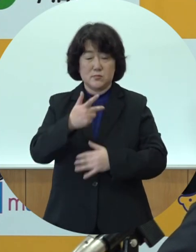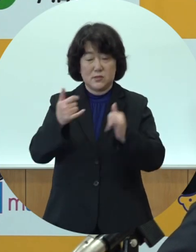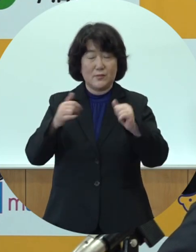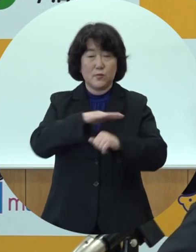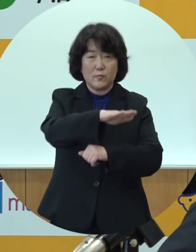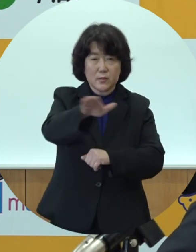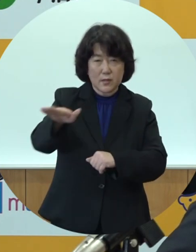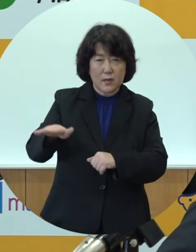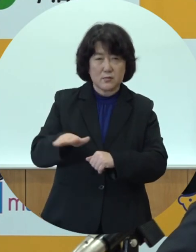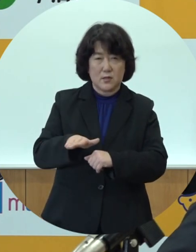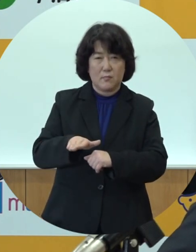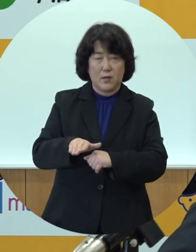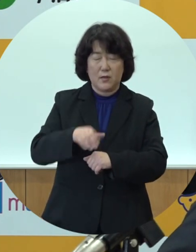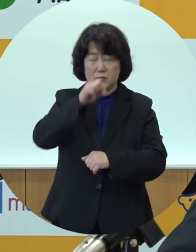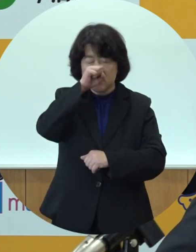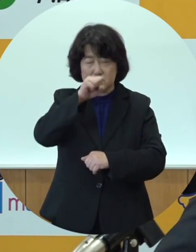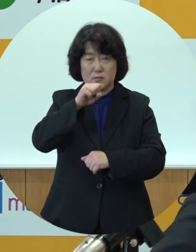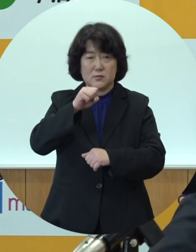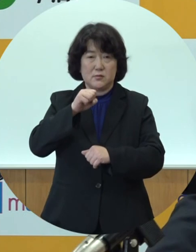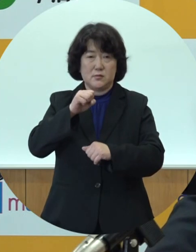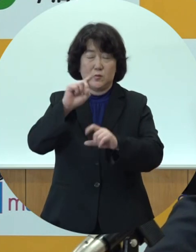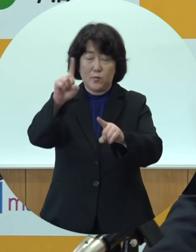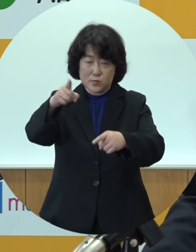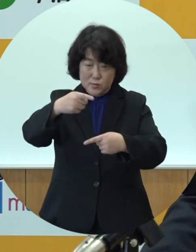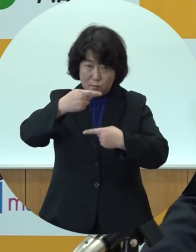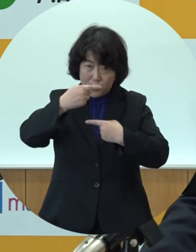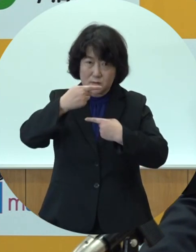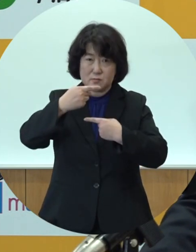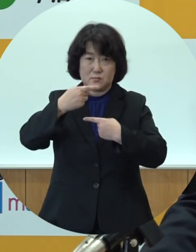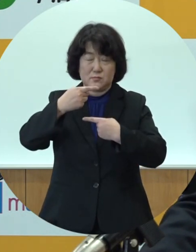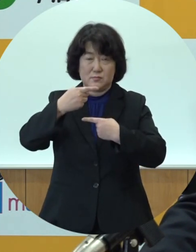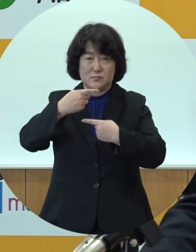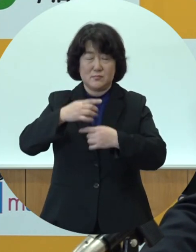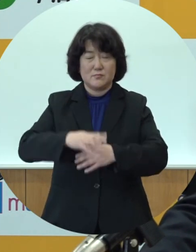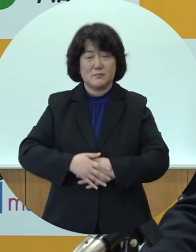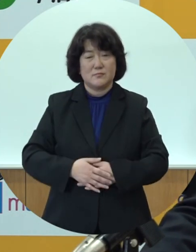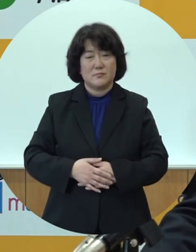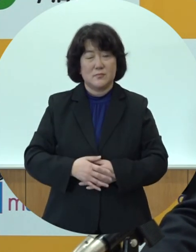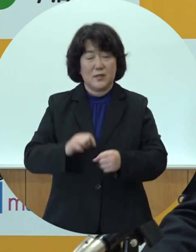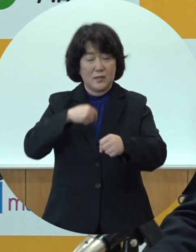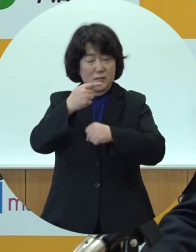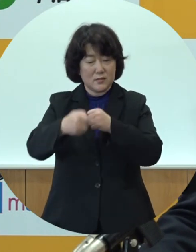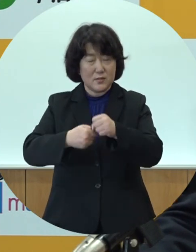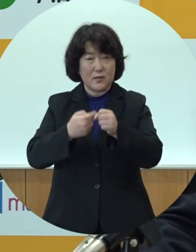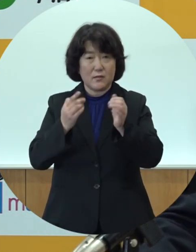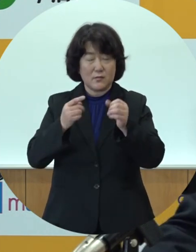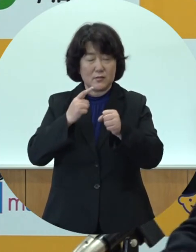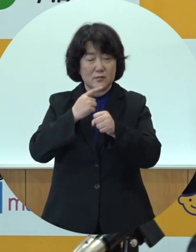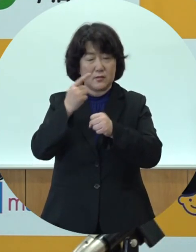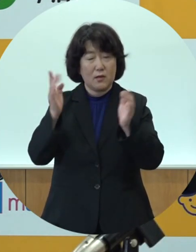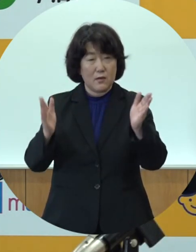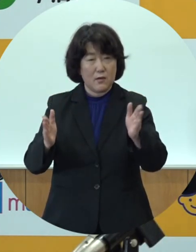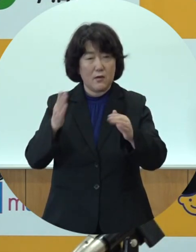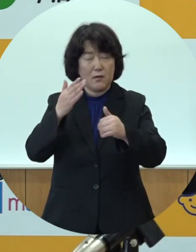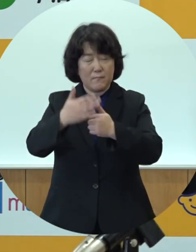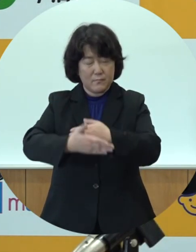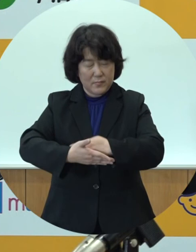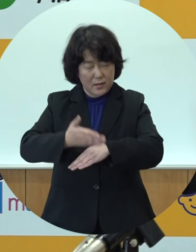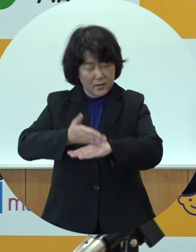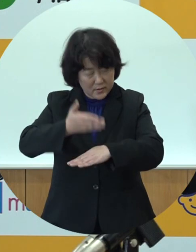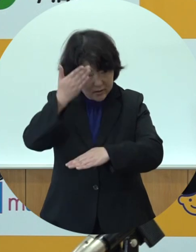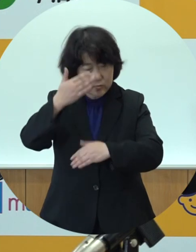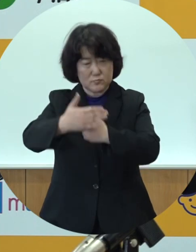様、どうぞ良いお年をお迎えをください。1年間大変お世話になりました。ありがとうございました。